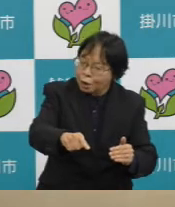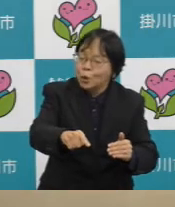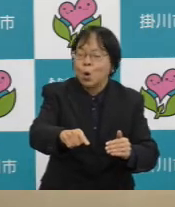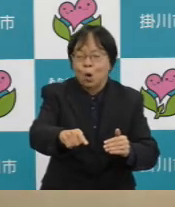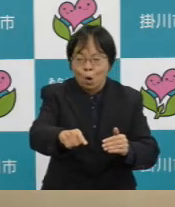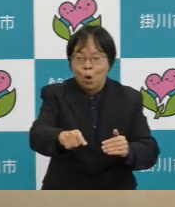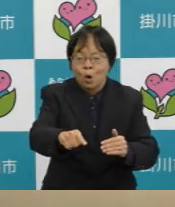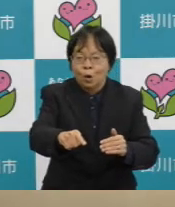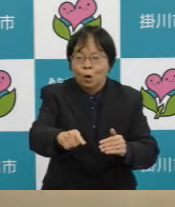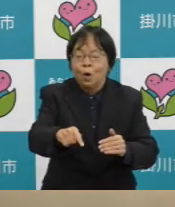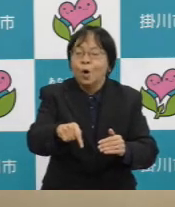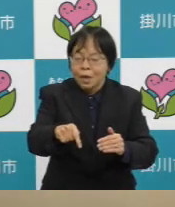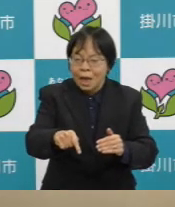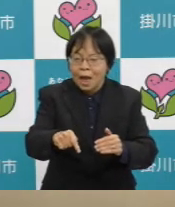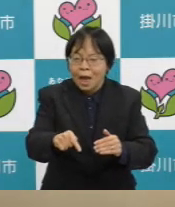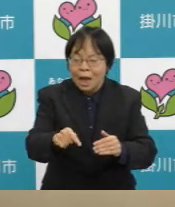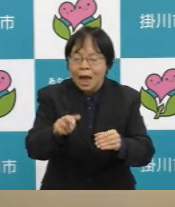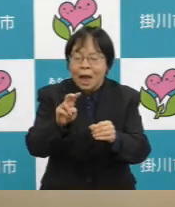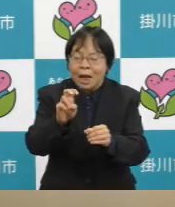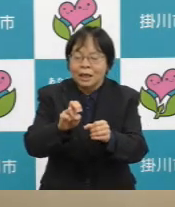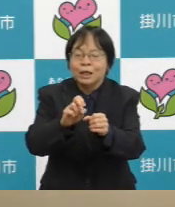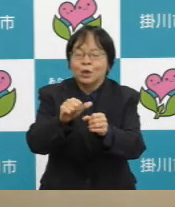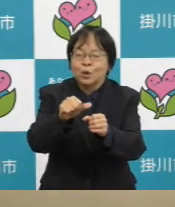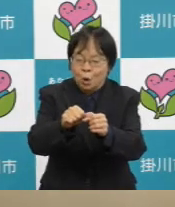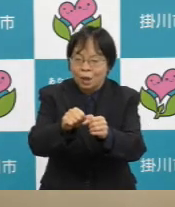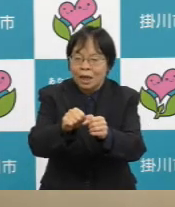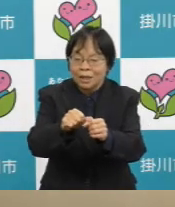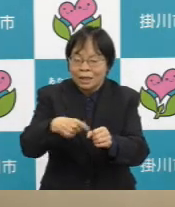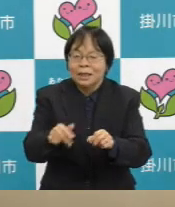に自治基本条例を達成です。まあ、その後、